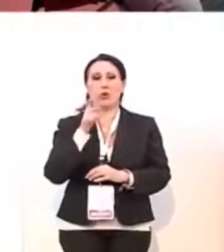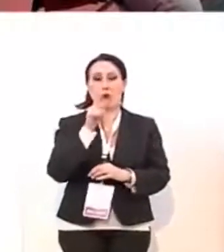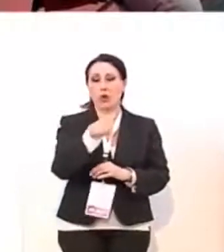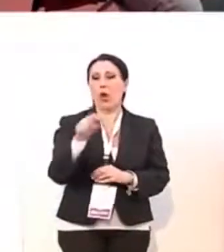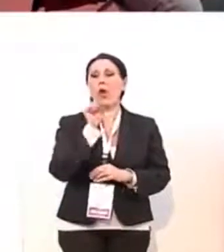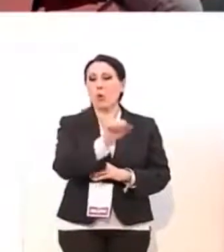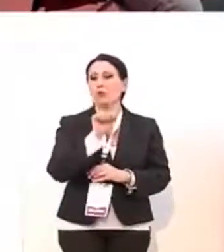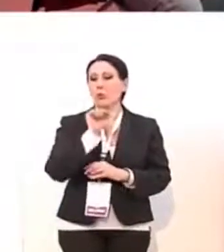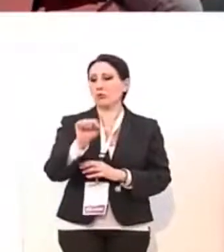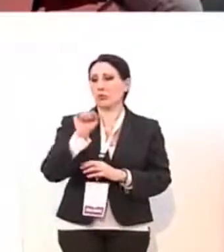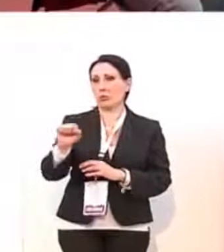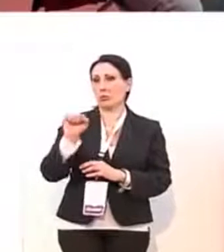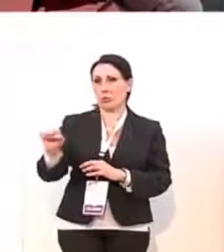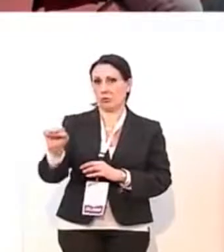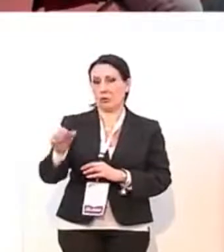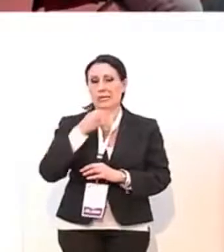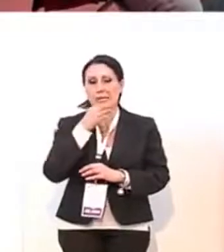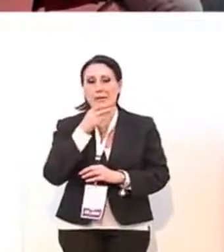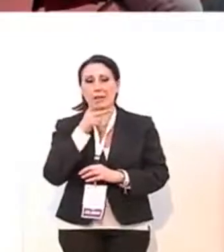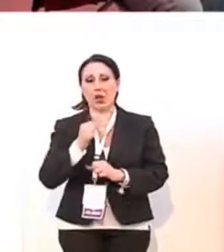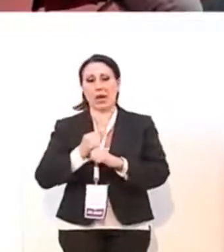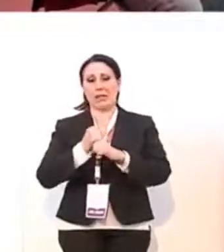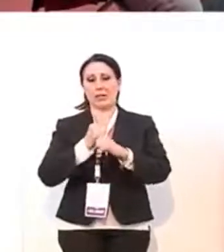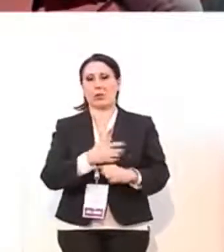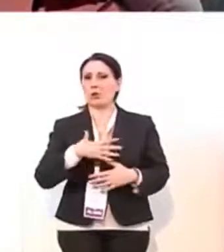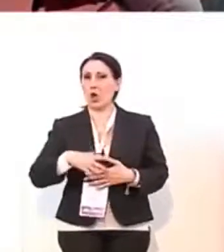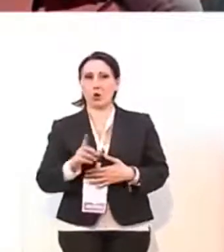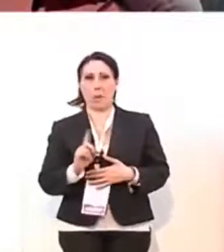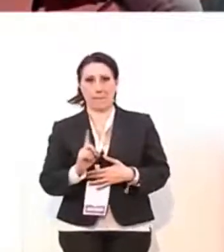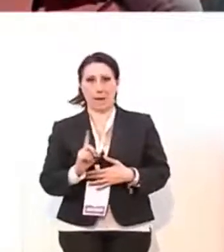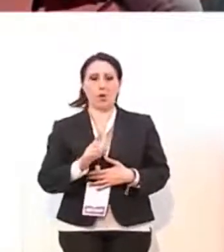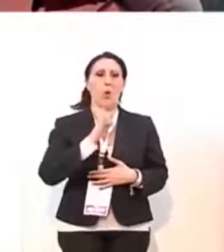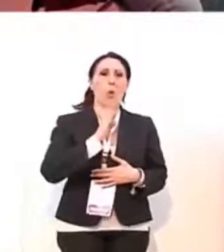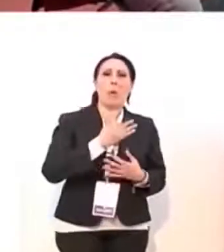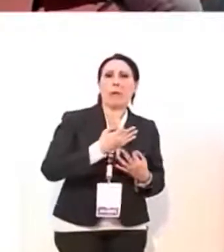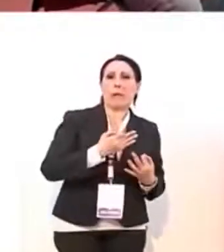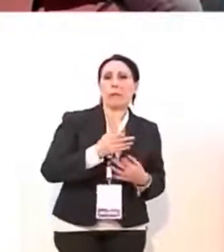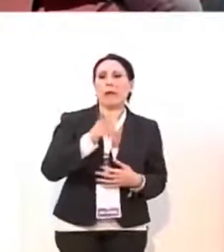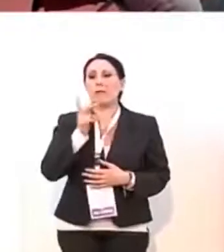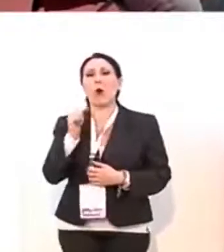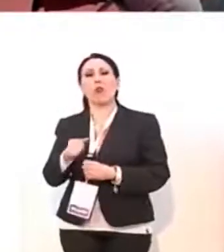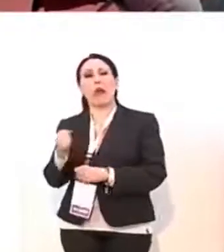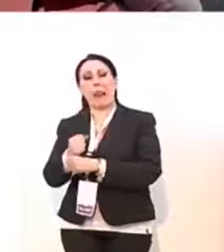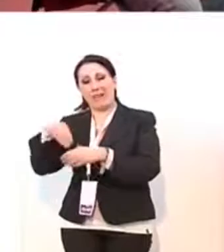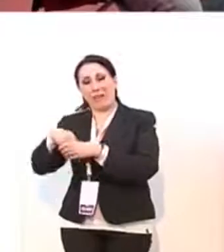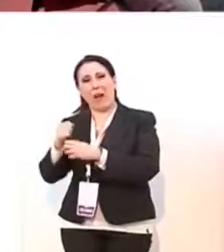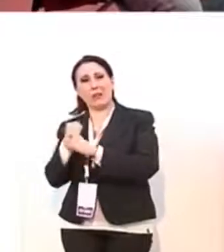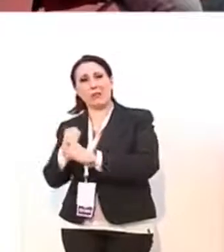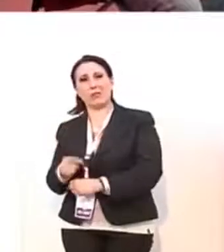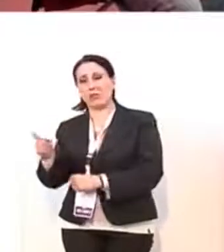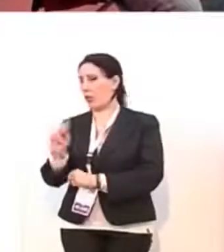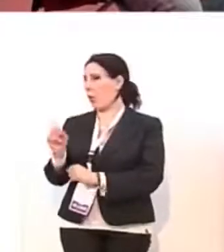Cioè, quando c'è un ruolo istituzionale pubblico, se ricoperto da un uomo, la rete può scatenare un odio, ma che si